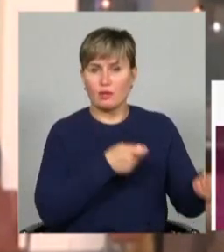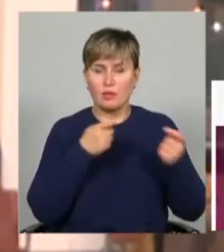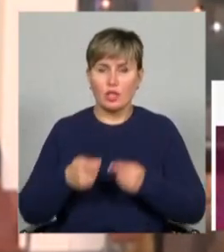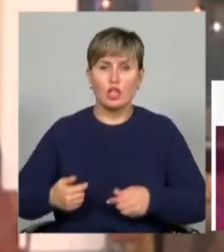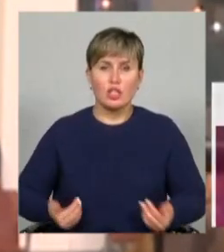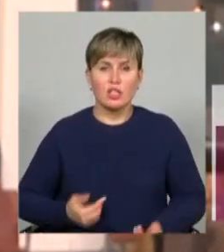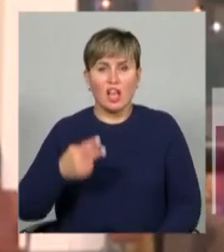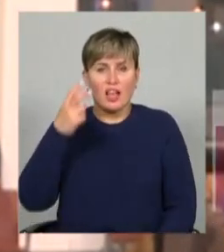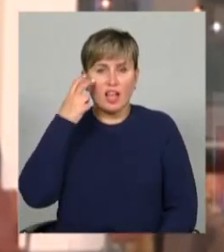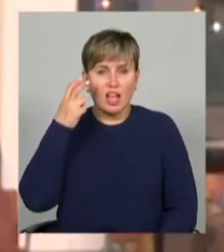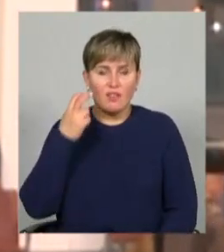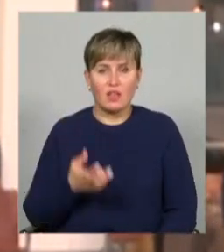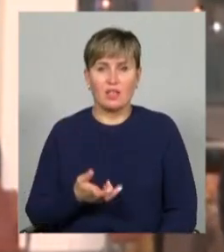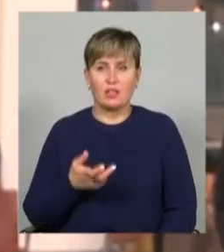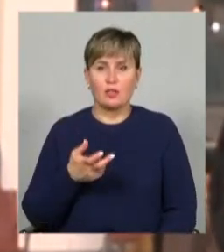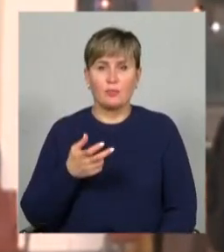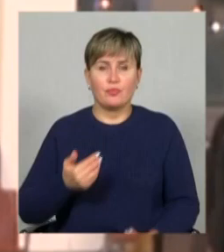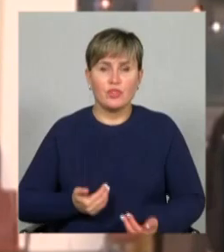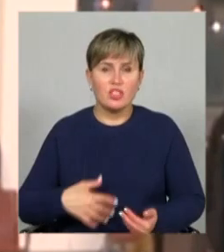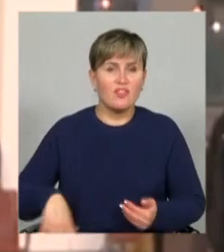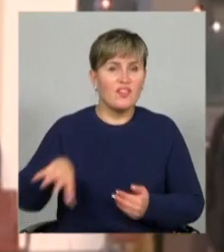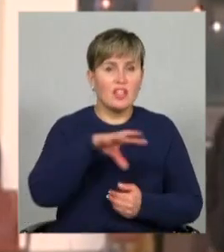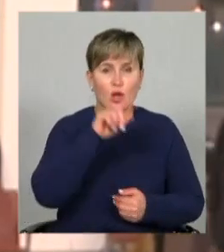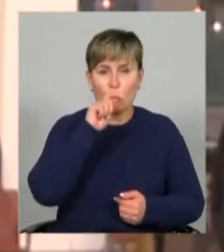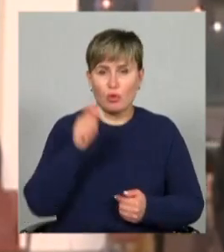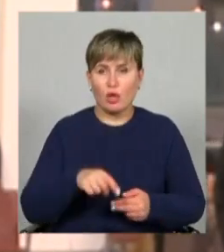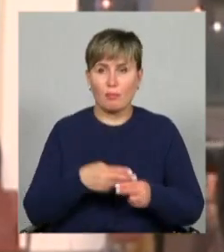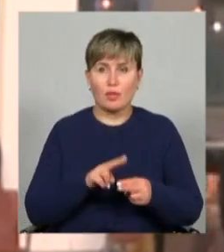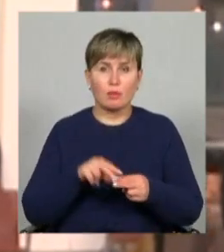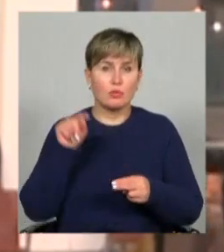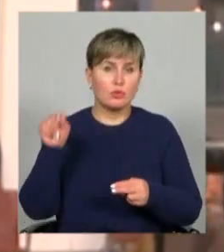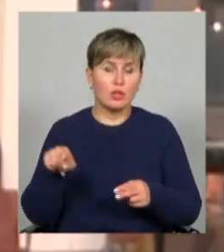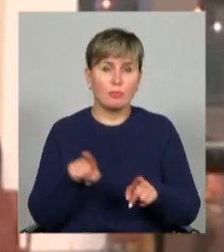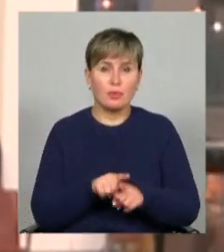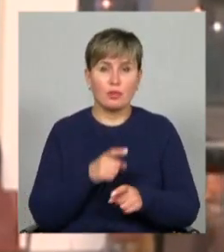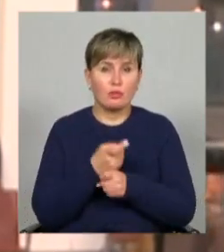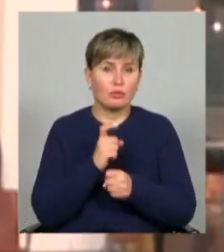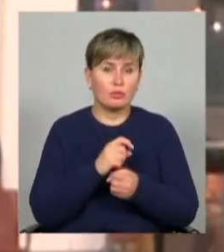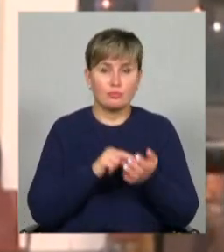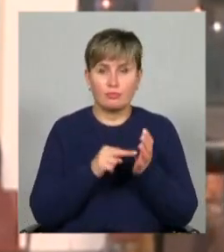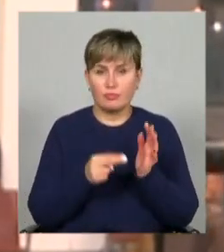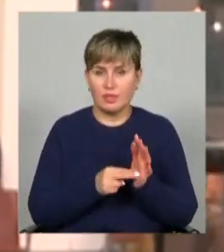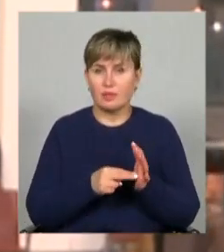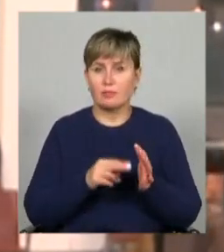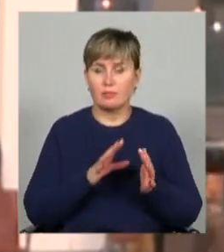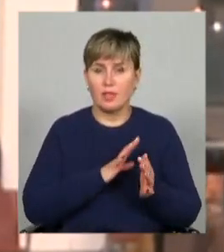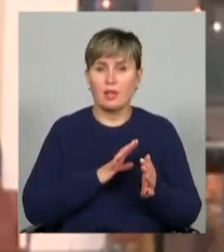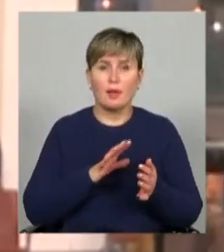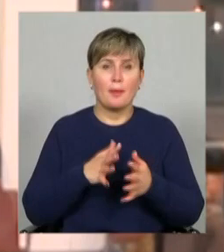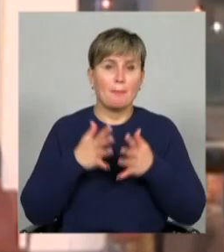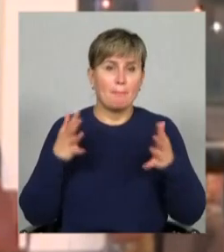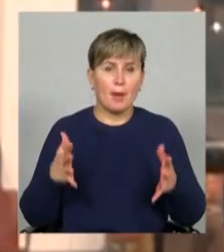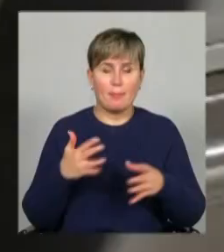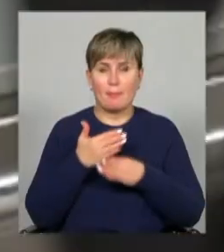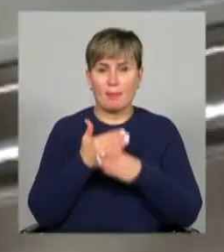Киева, эвакуация жителей вообще всей Украины, потому что у них такая логистика была очень крутая. Вот. Они максимально сделали